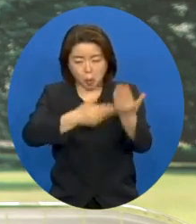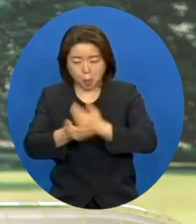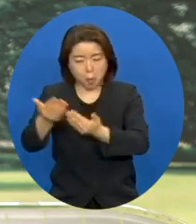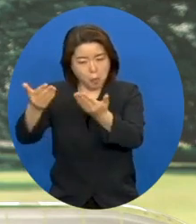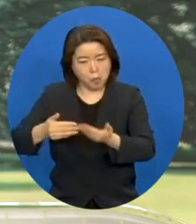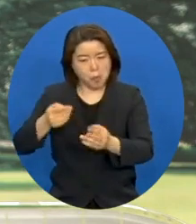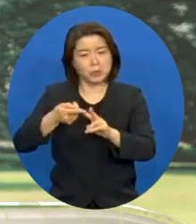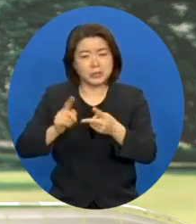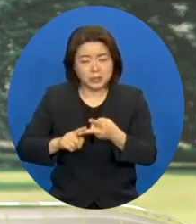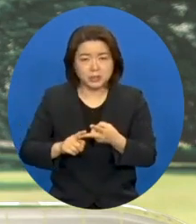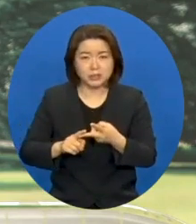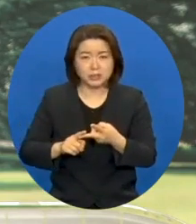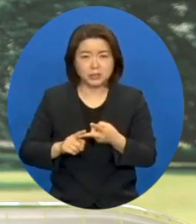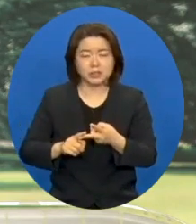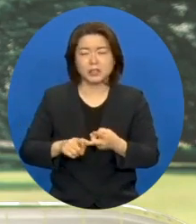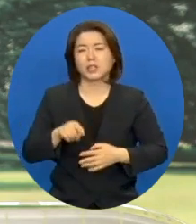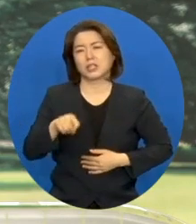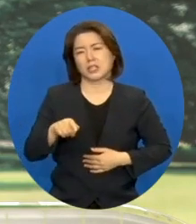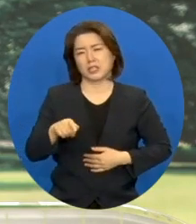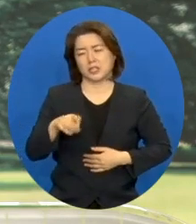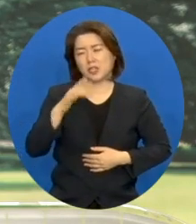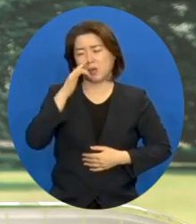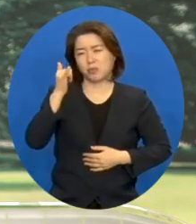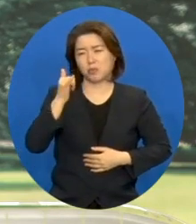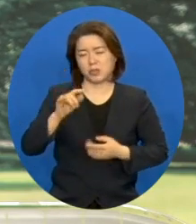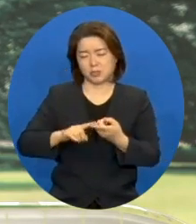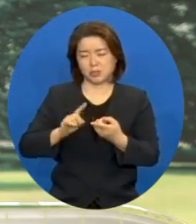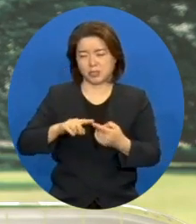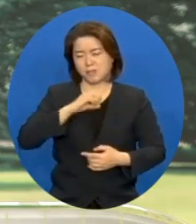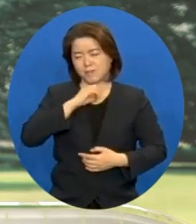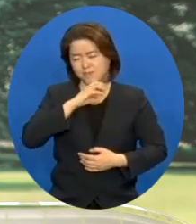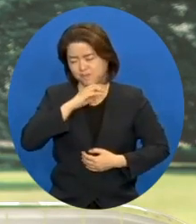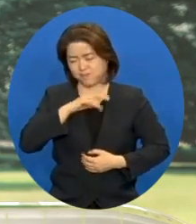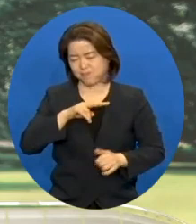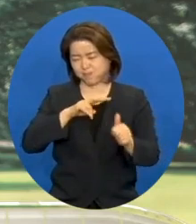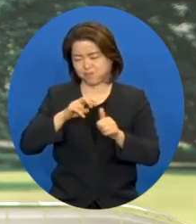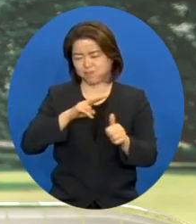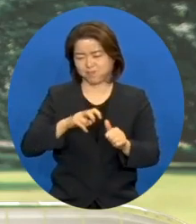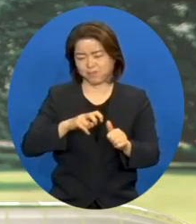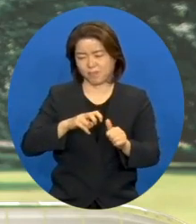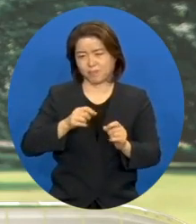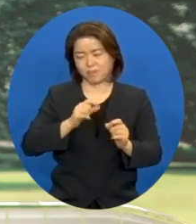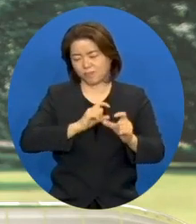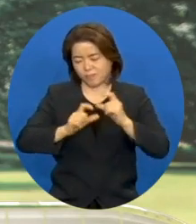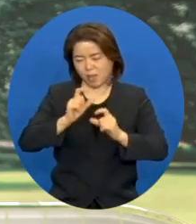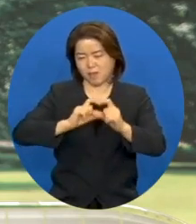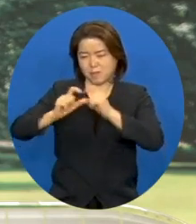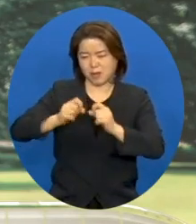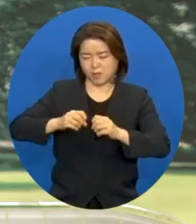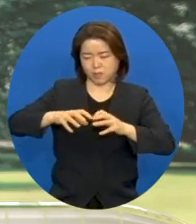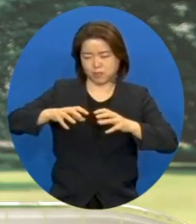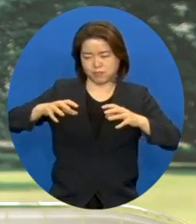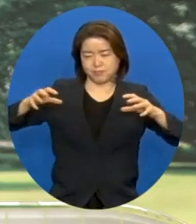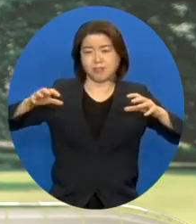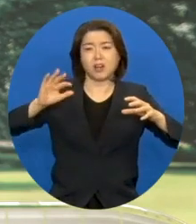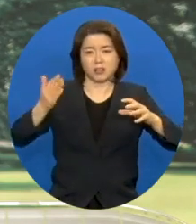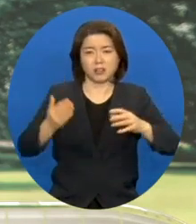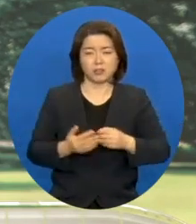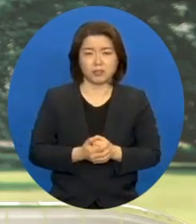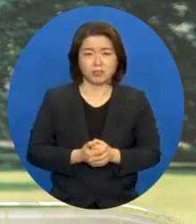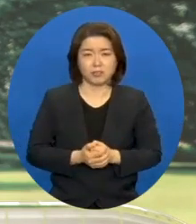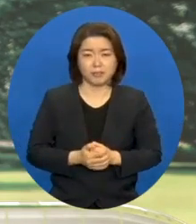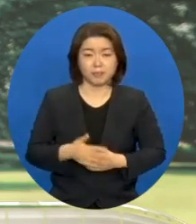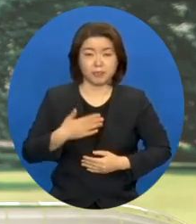남겨주든지. 부모님에 대한 원망과 불평이 끊임없이 일어나요. 나 자신의